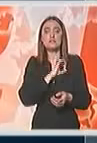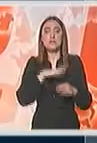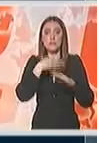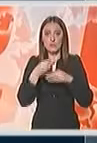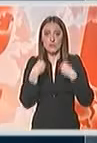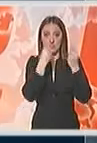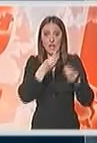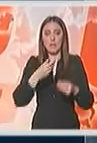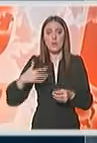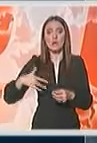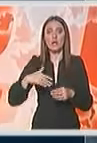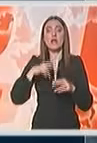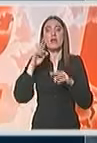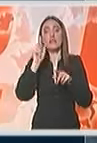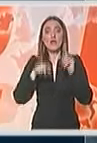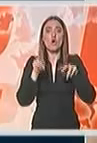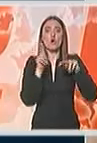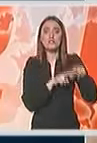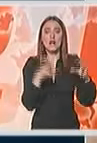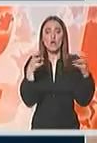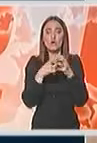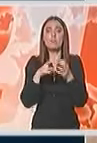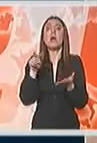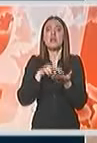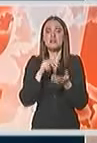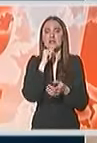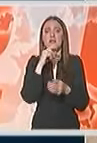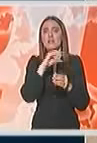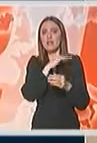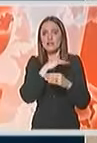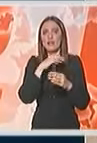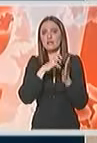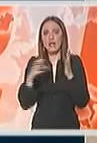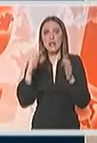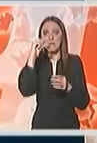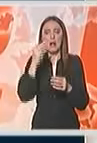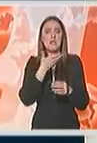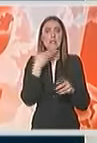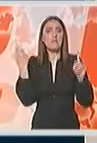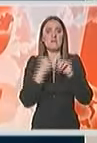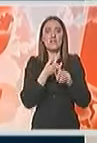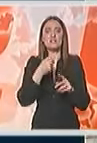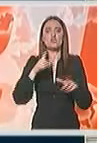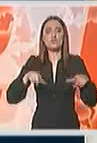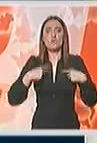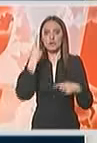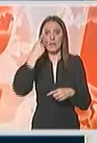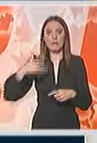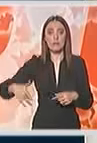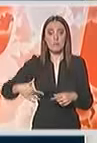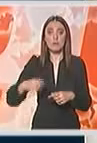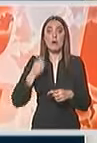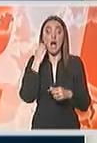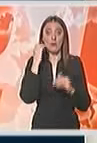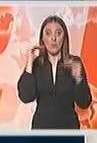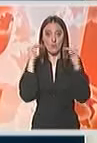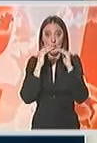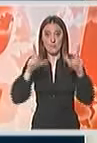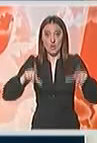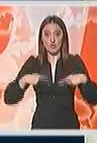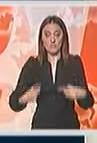doniranja organa nego ostale grupe, ali da je rizik i dalje mali i da nema nikakve veze sa životom sa jednim bubregom. Ako uporedite